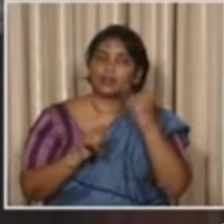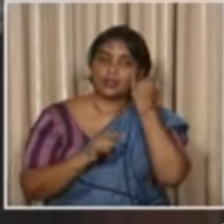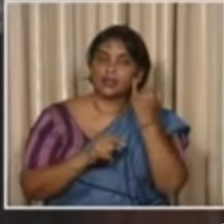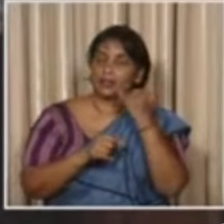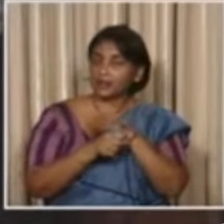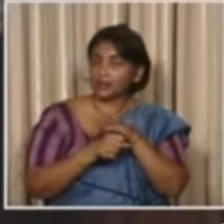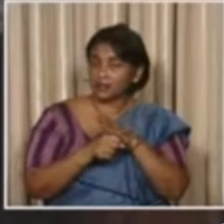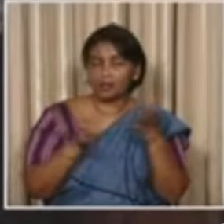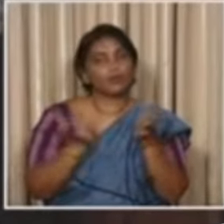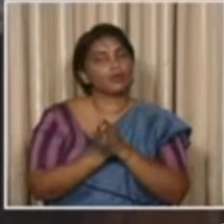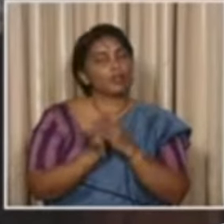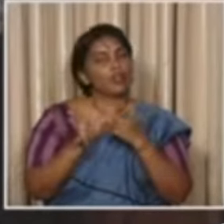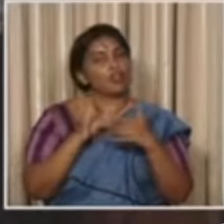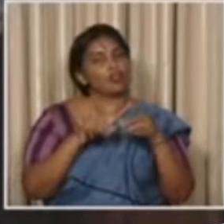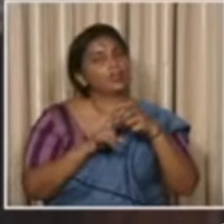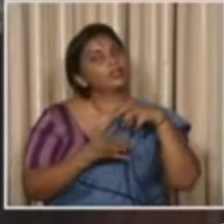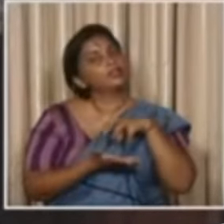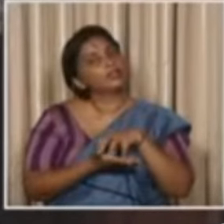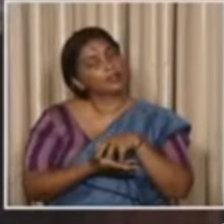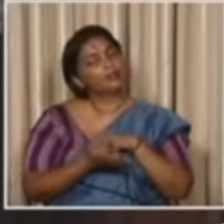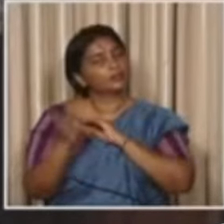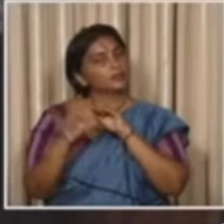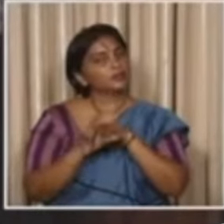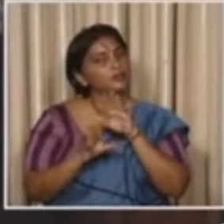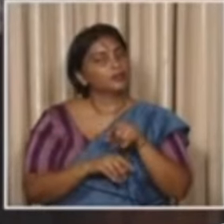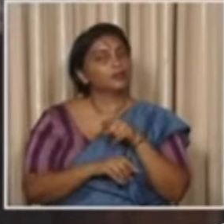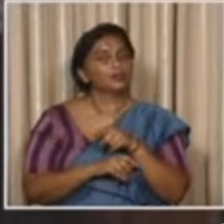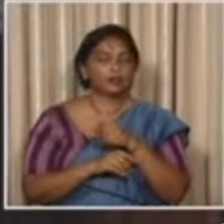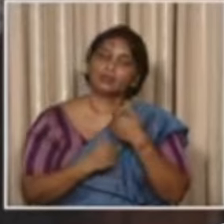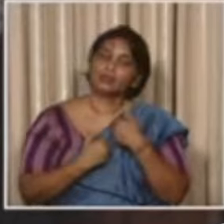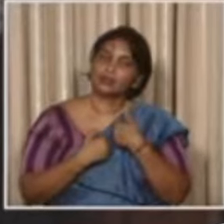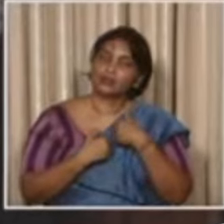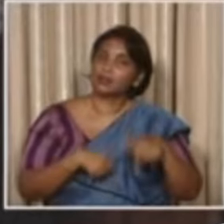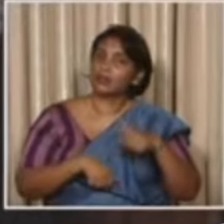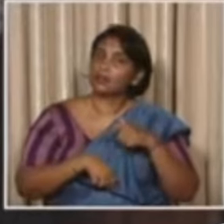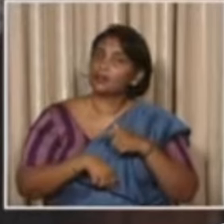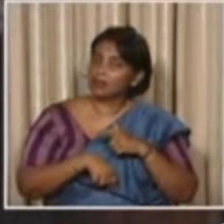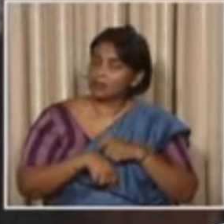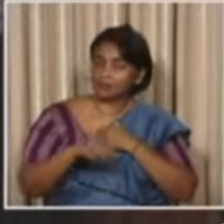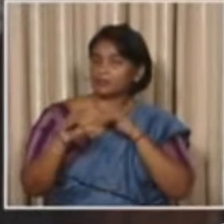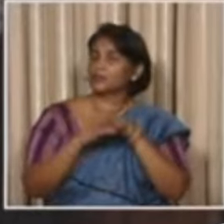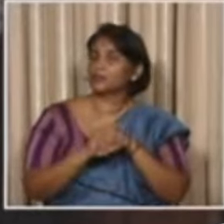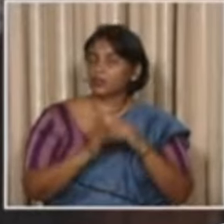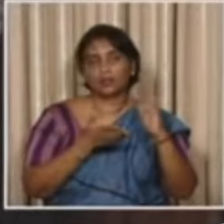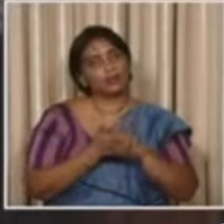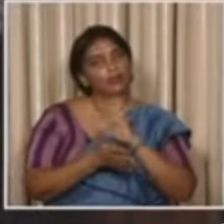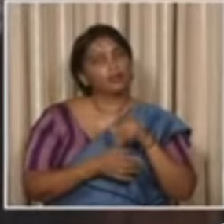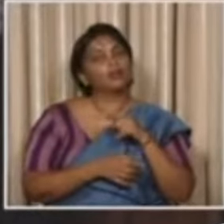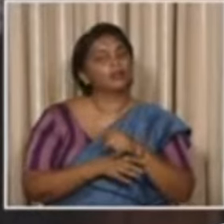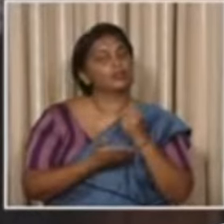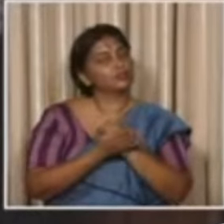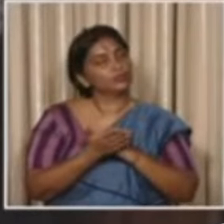ආසනය සමග අනුරාපුර දිස්ත්‍රික්කයේ නියෝජනය කරමින් මට මේ අවස්ථාවට එන්නට මඟ සැලැස්සූ ඒ